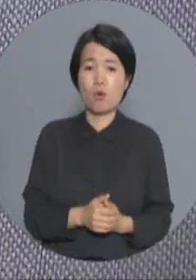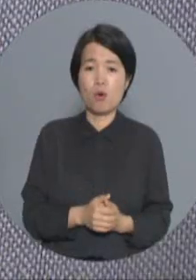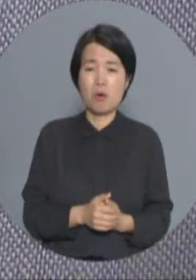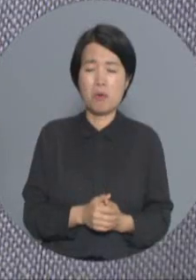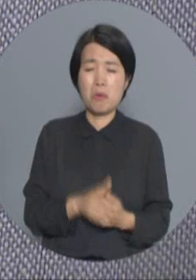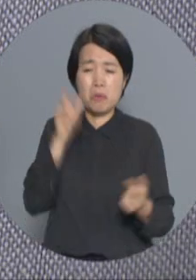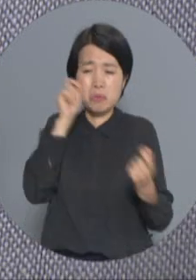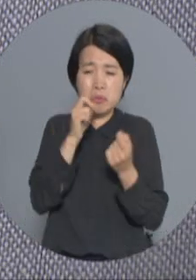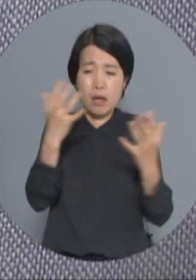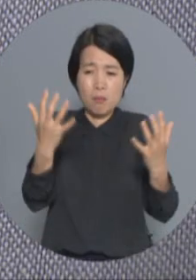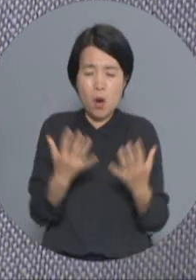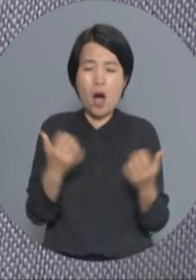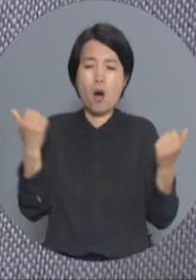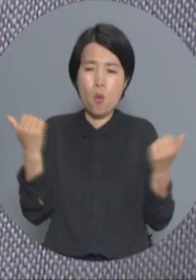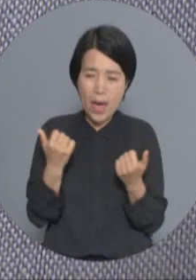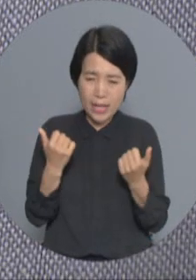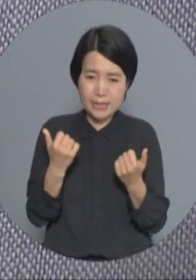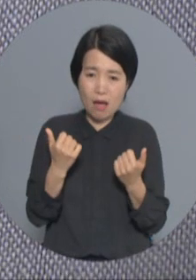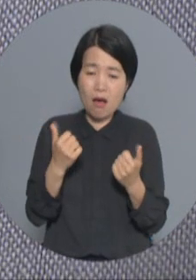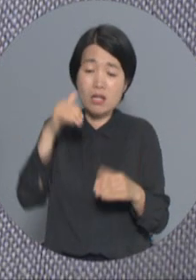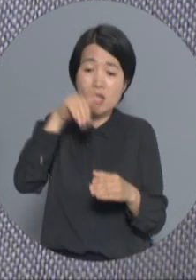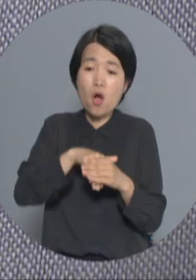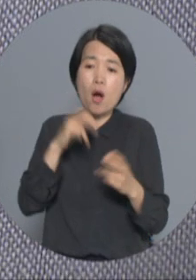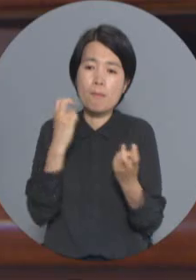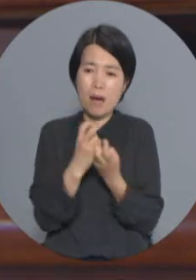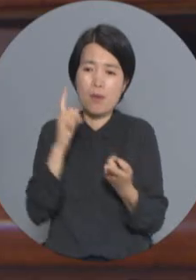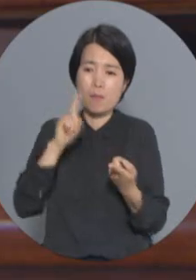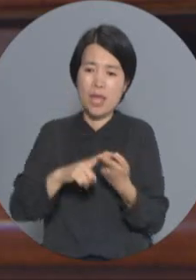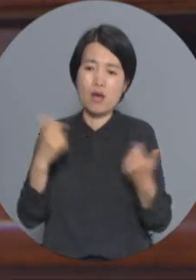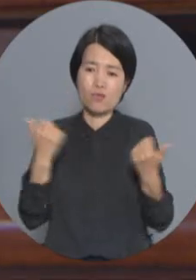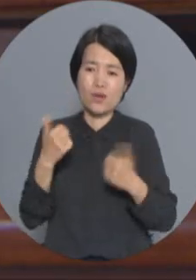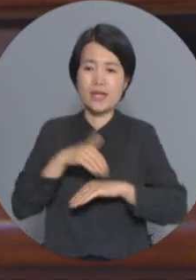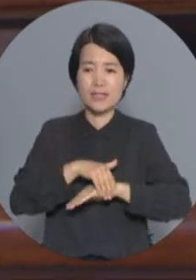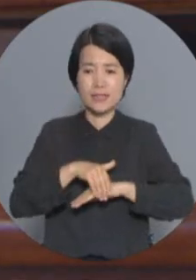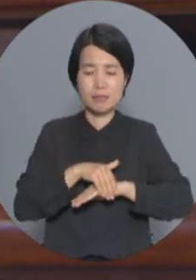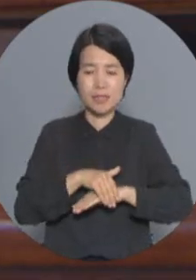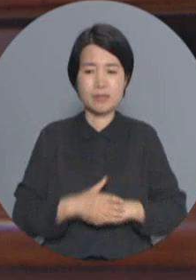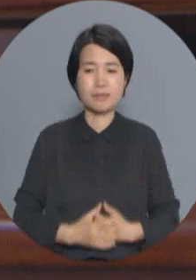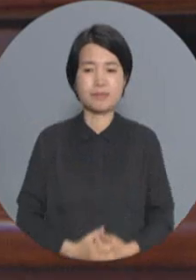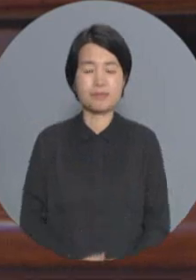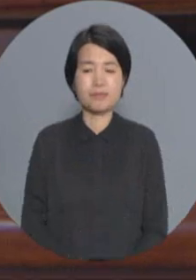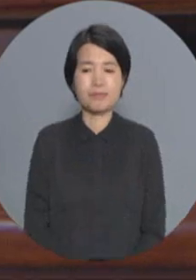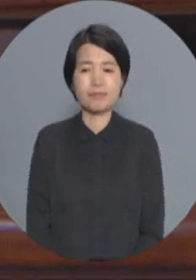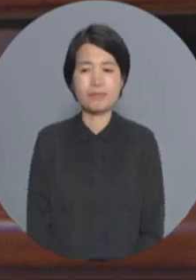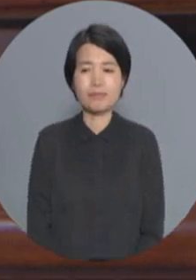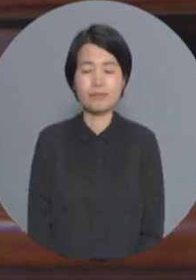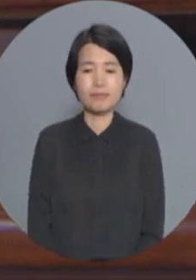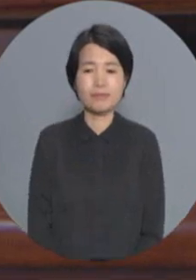조만간 구체적인 경선 방식을 논의할 계획입니다 MBC 뉴스 문형철